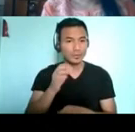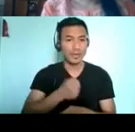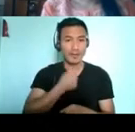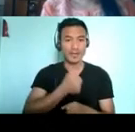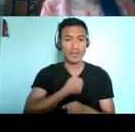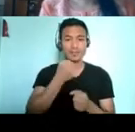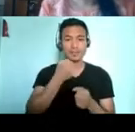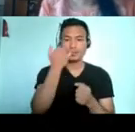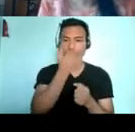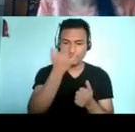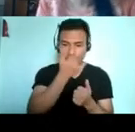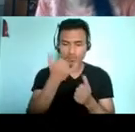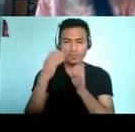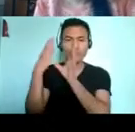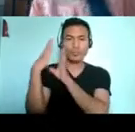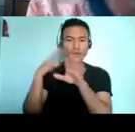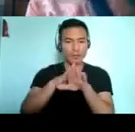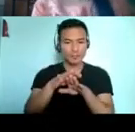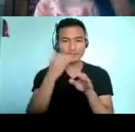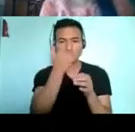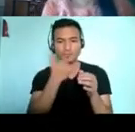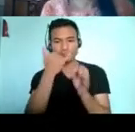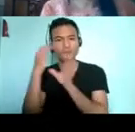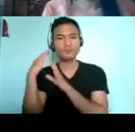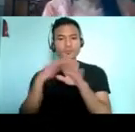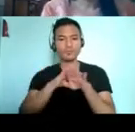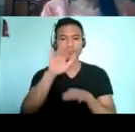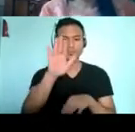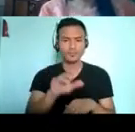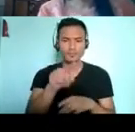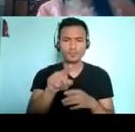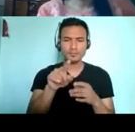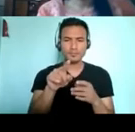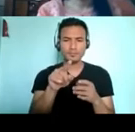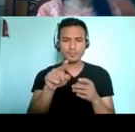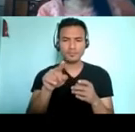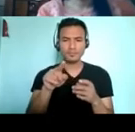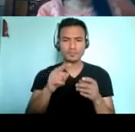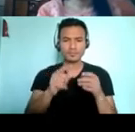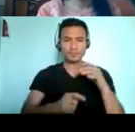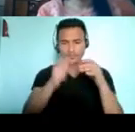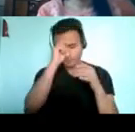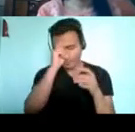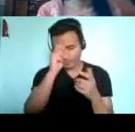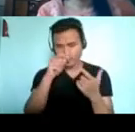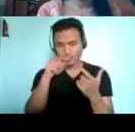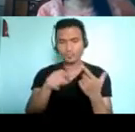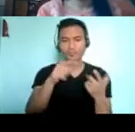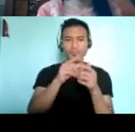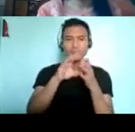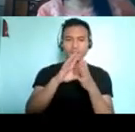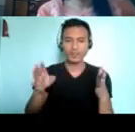आफ्नै आफ्नै लैङ्गिक भूमिकाहरू अथवा जेन्डर रोलहरू छन्। अनि यस यो मूल्य मान्यता र यो मूल्य